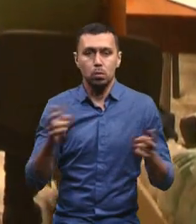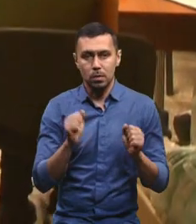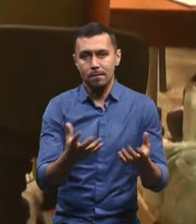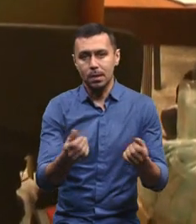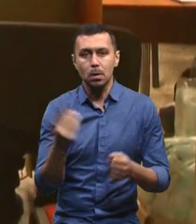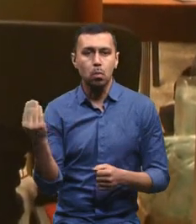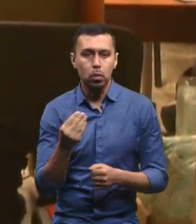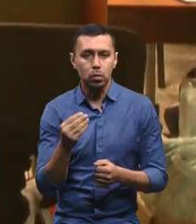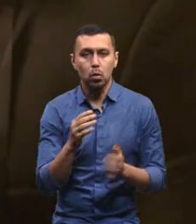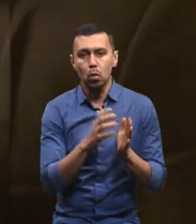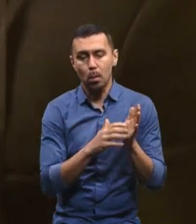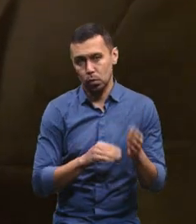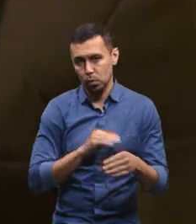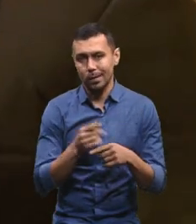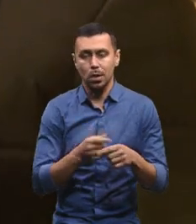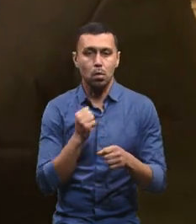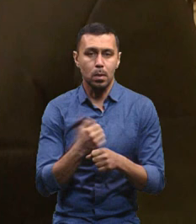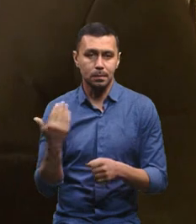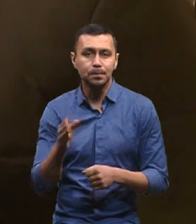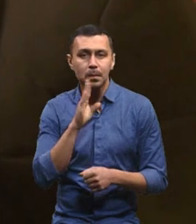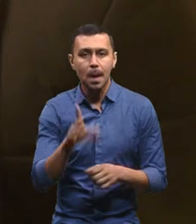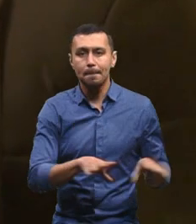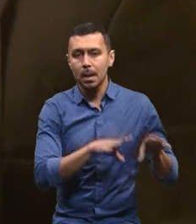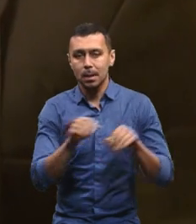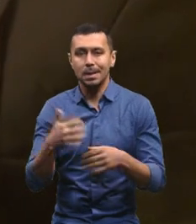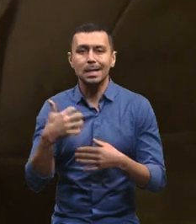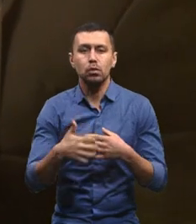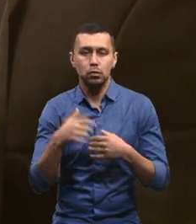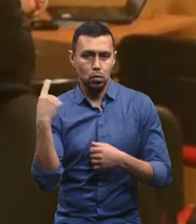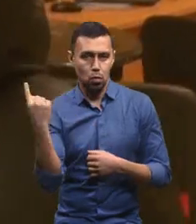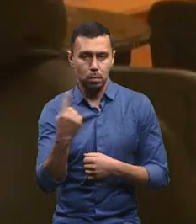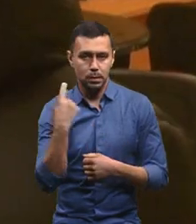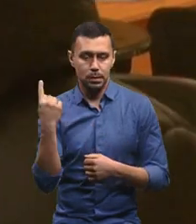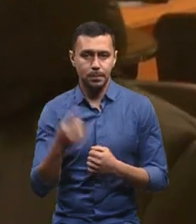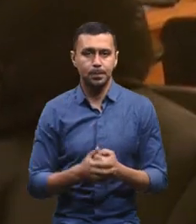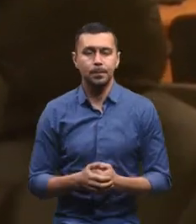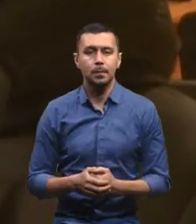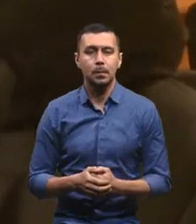борошно та крупи додатково це робила Ірина яка Переїхала з Херсонської області